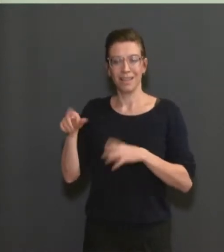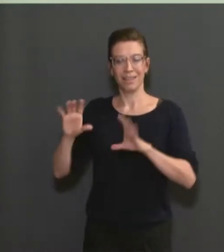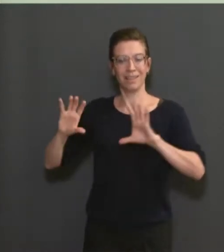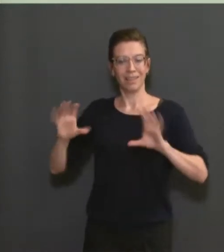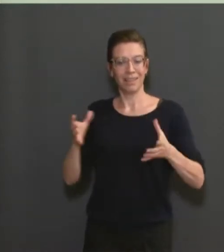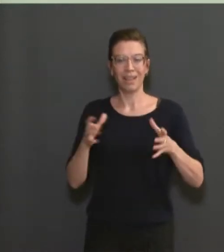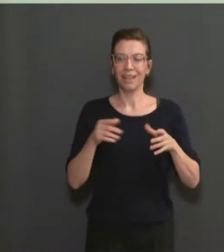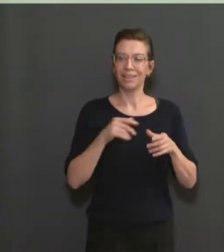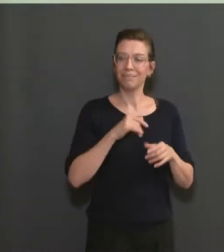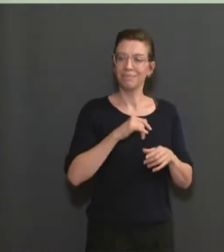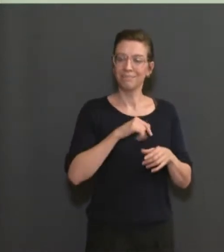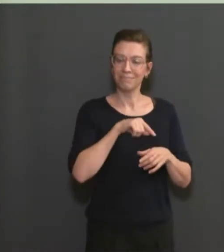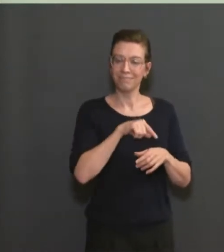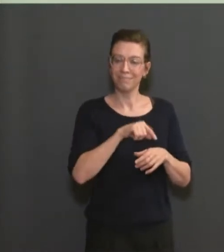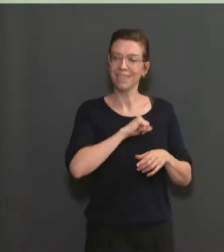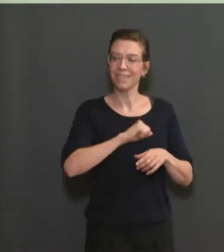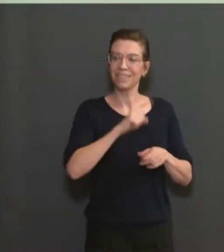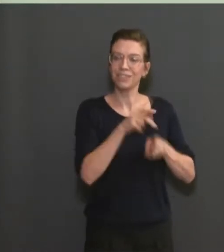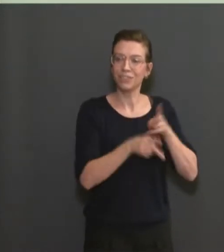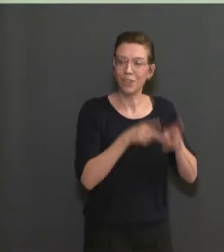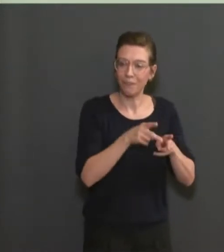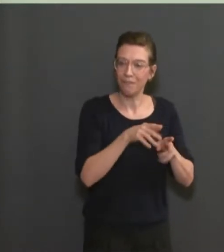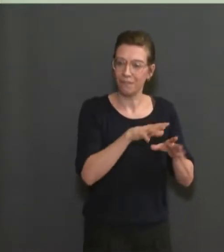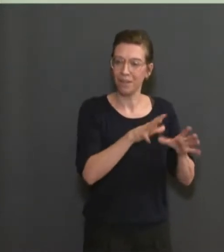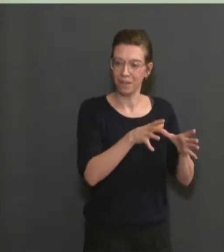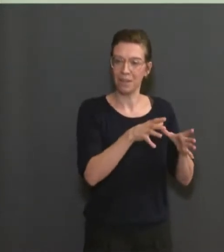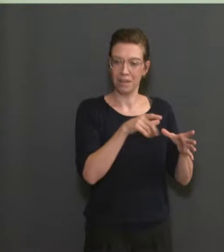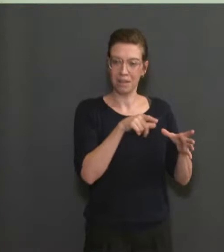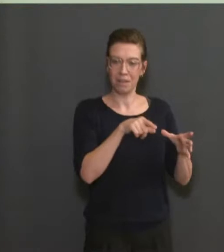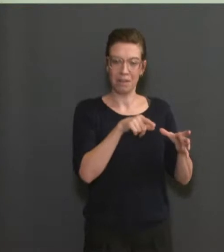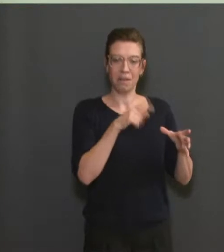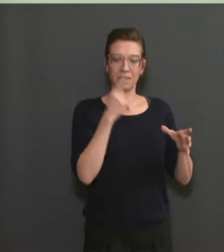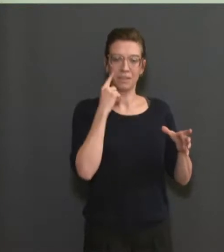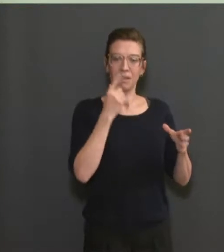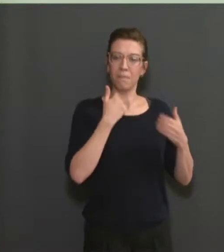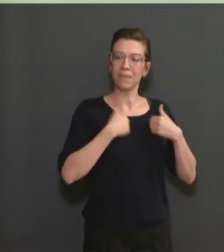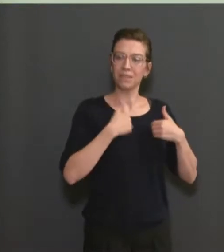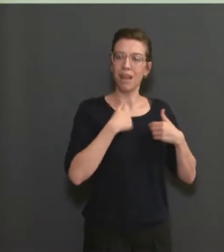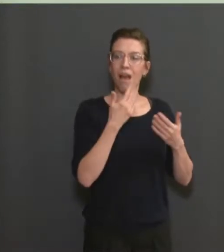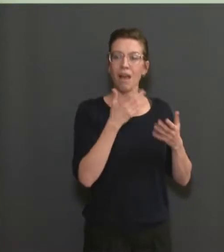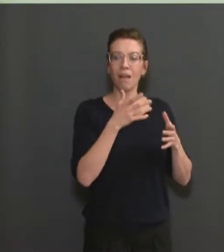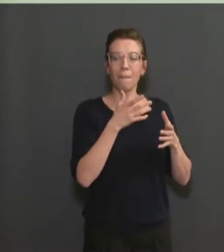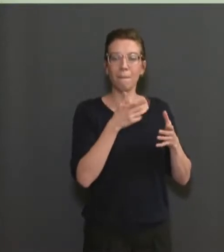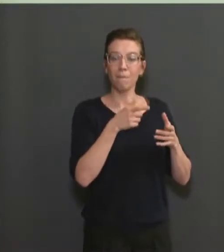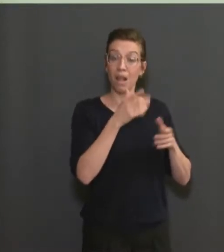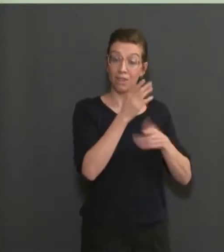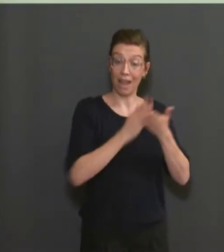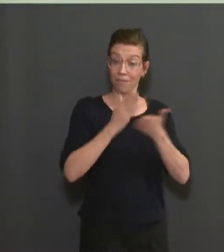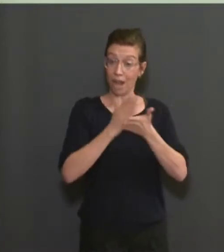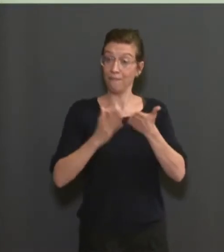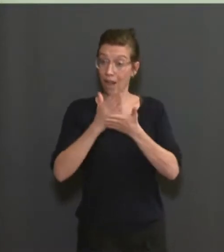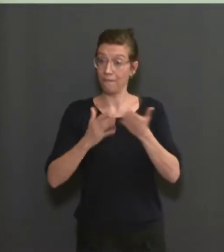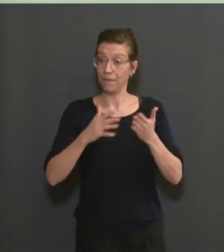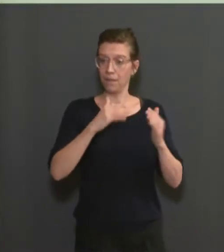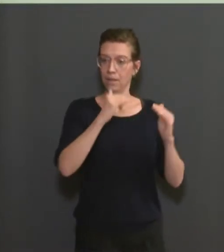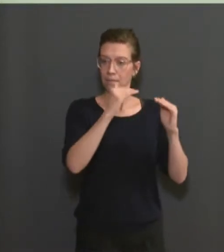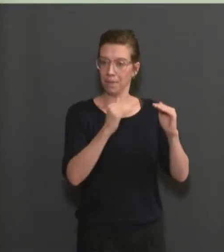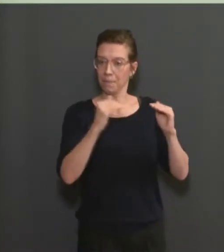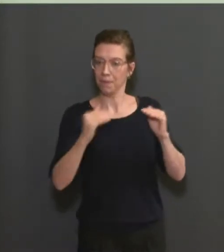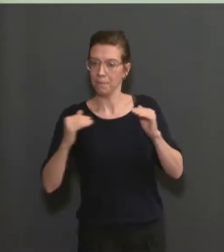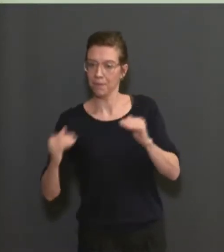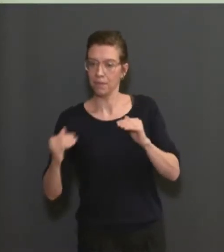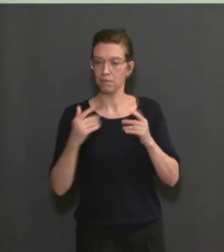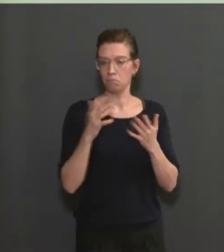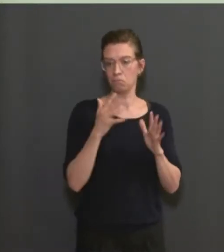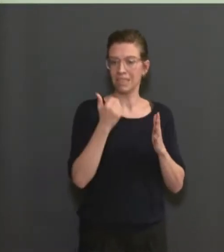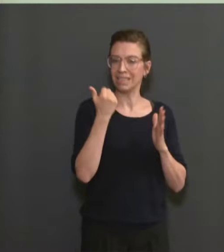ziekenhuisopnames halveren om de 20 dagen, terwijl de besmettingscijfers om de 8 dagen halveren. Het is echter normaal dat